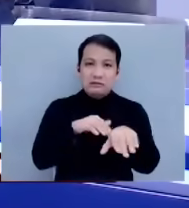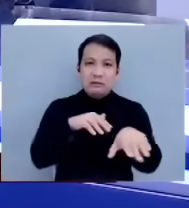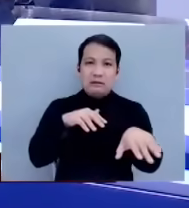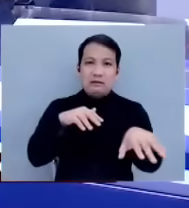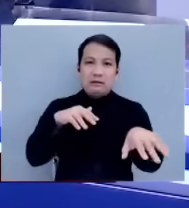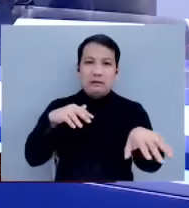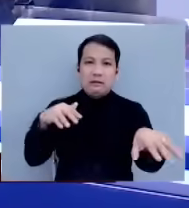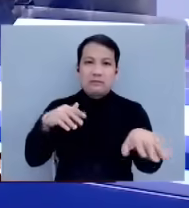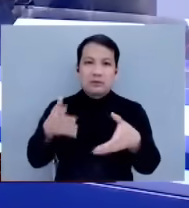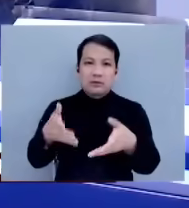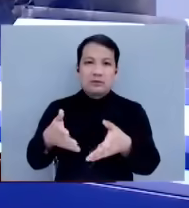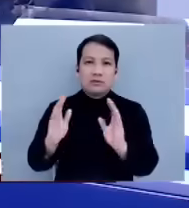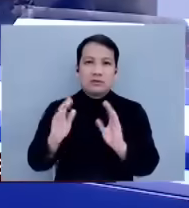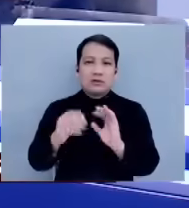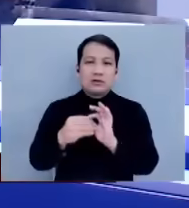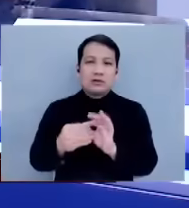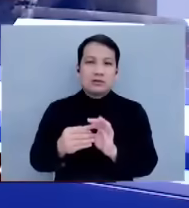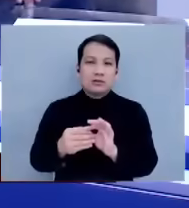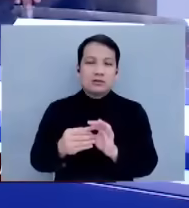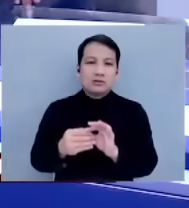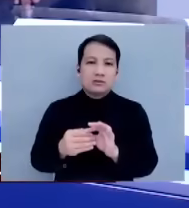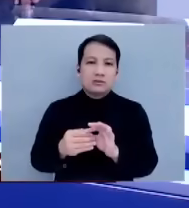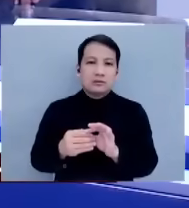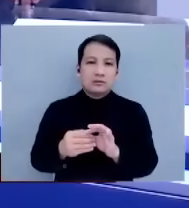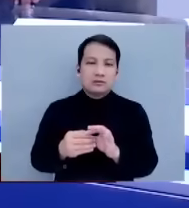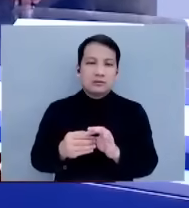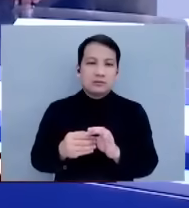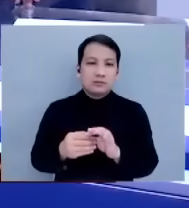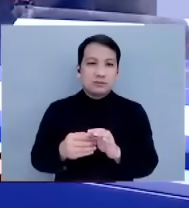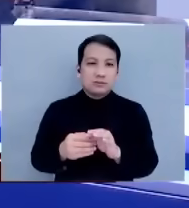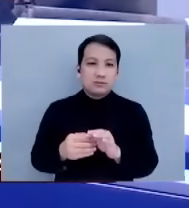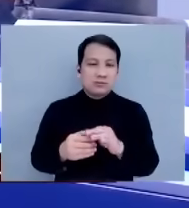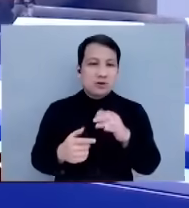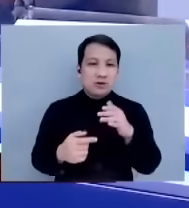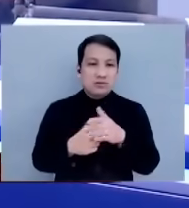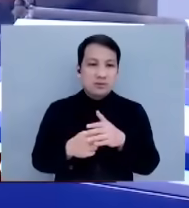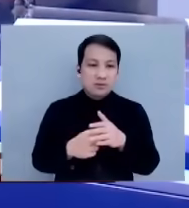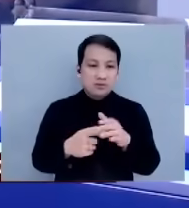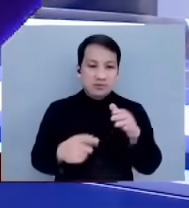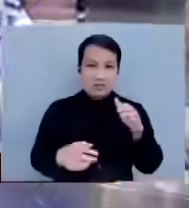ang mga sasakyang pasuna ang registration. Nasa Frontline Balitang yan, si Gerard de la Peña.